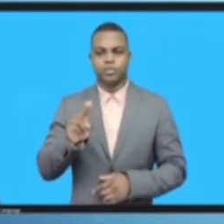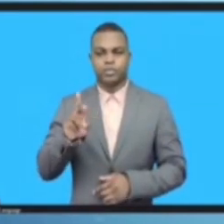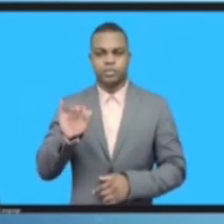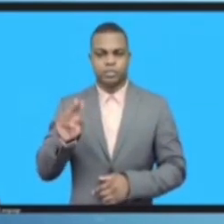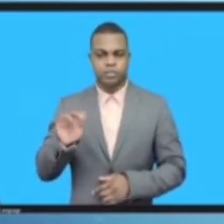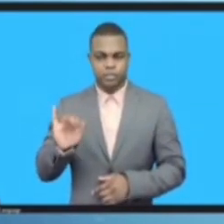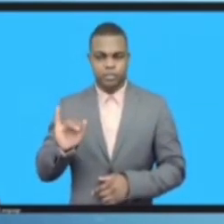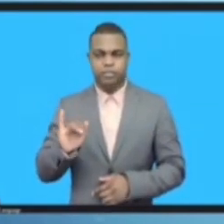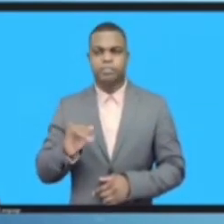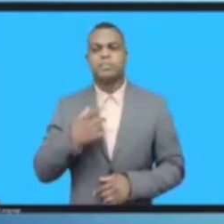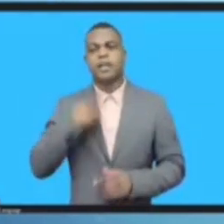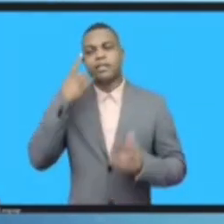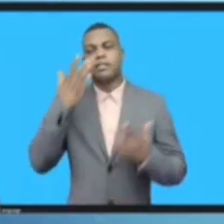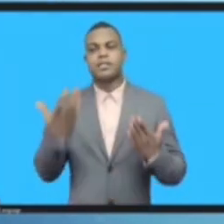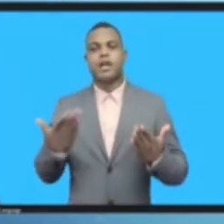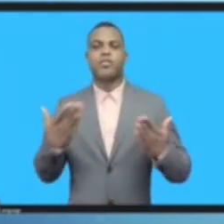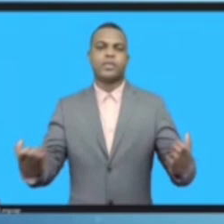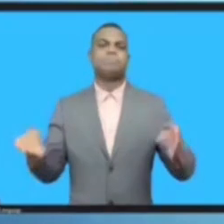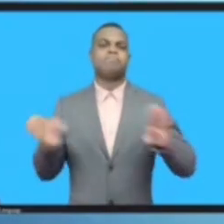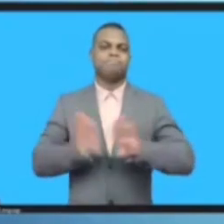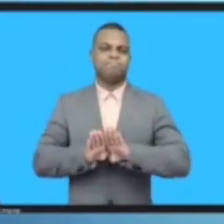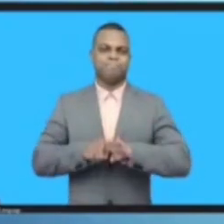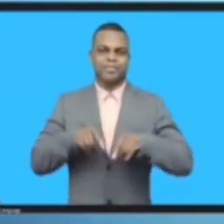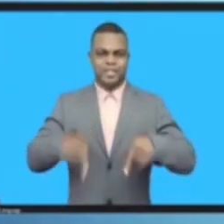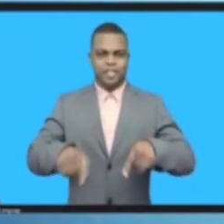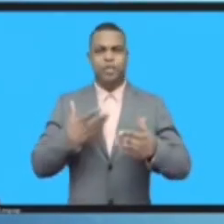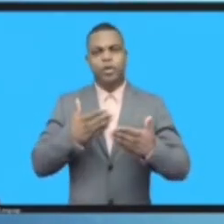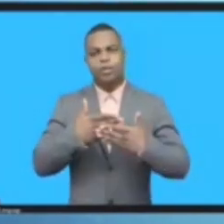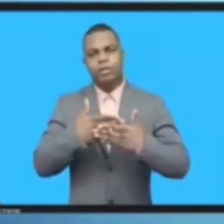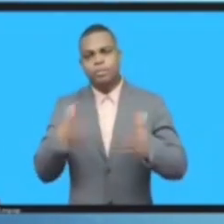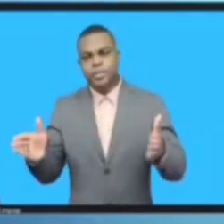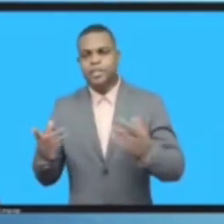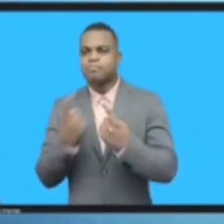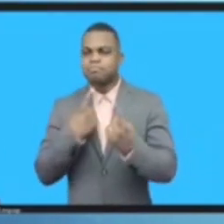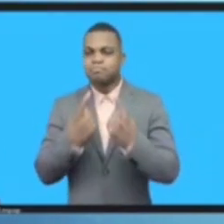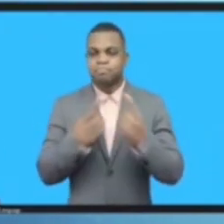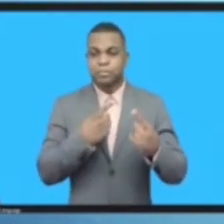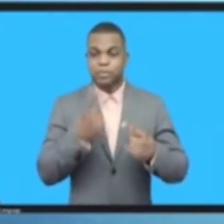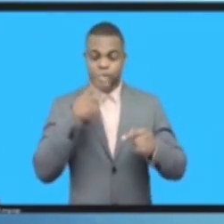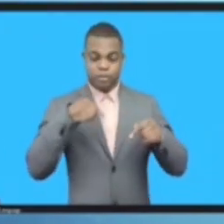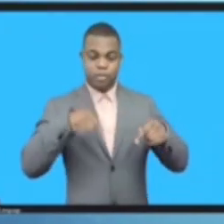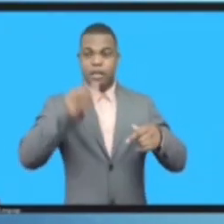Merci, Madame. Nous arrivons au terme de cette cérémonie d'ouverture.